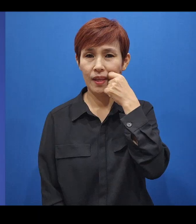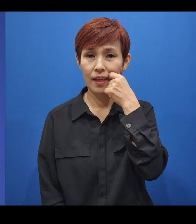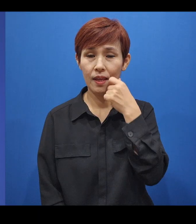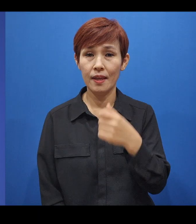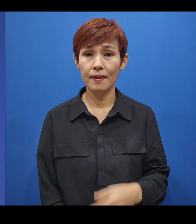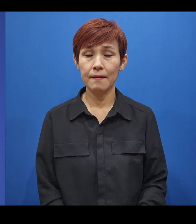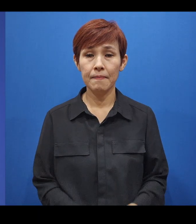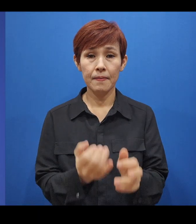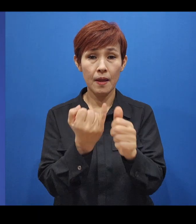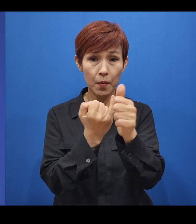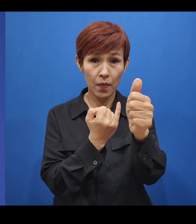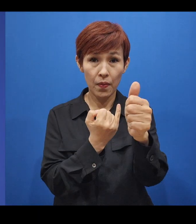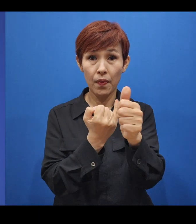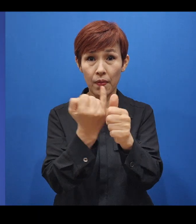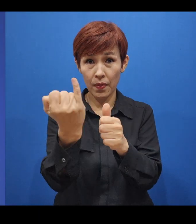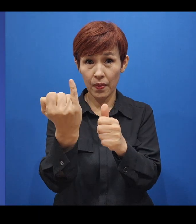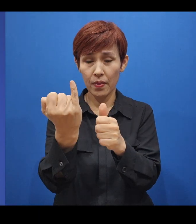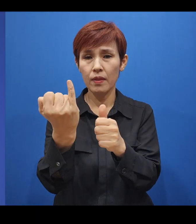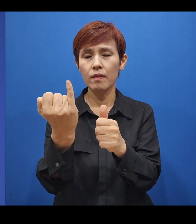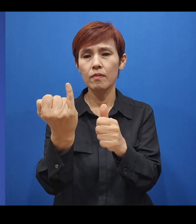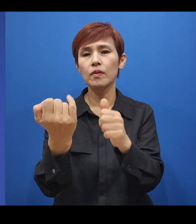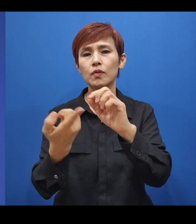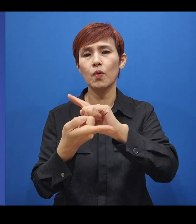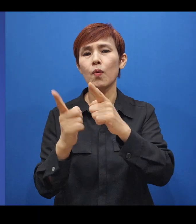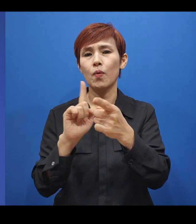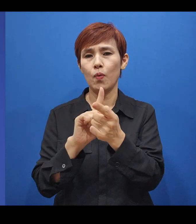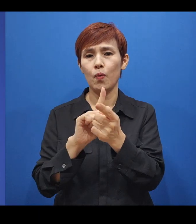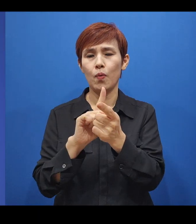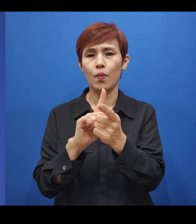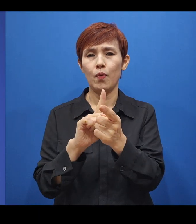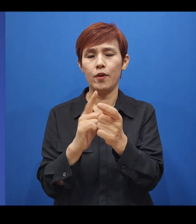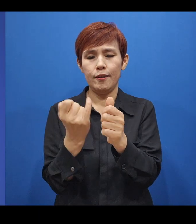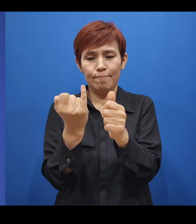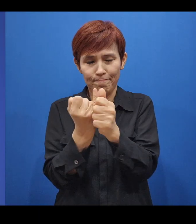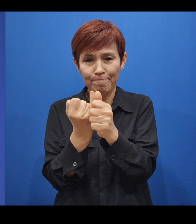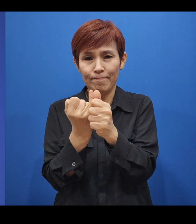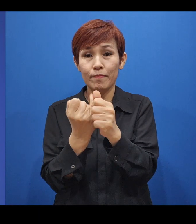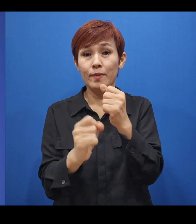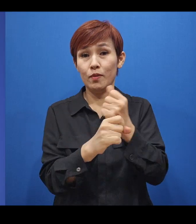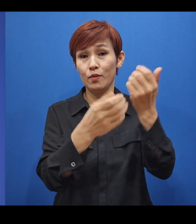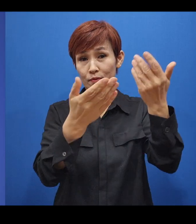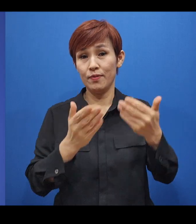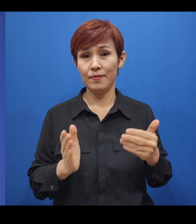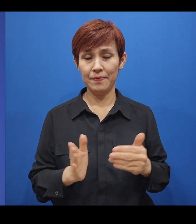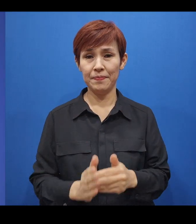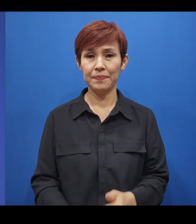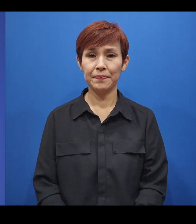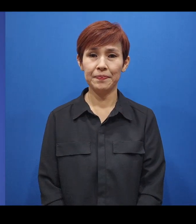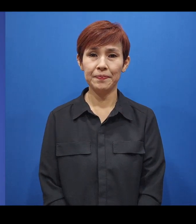남편과 아내는 서로에게 나예요. 그냥 하나님은 이렇게 만드셨어요.